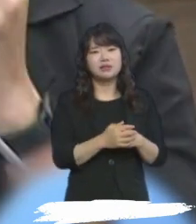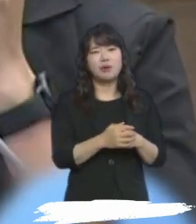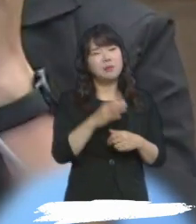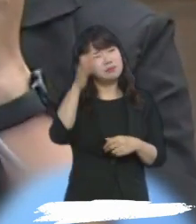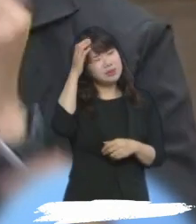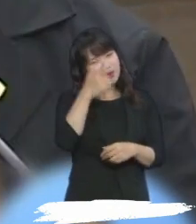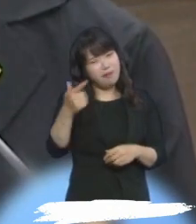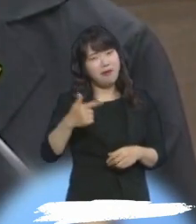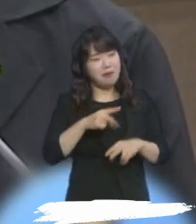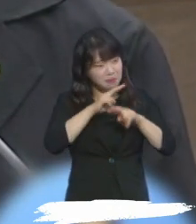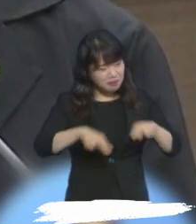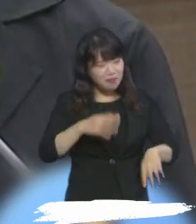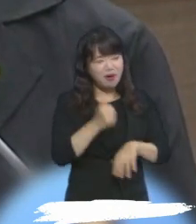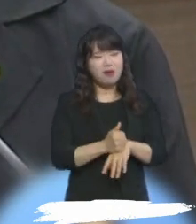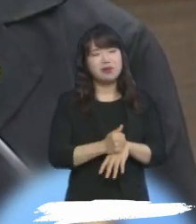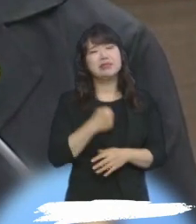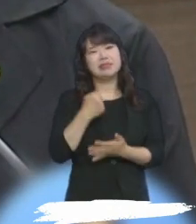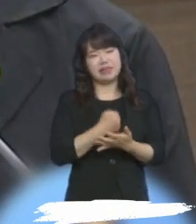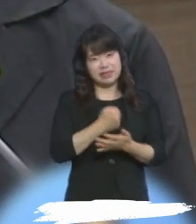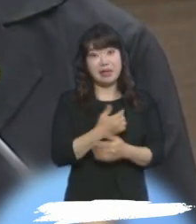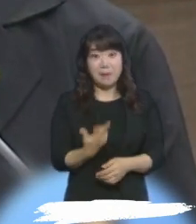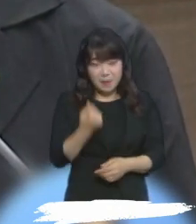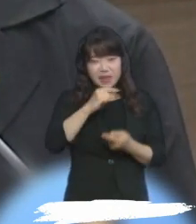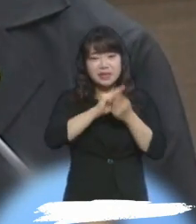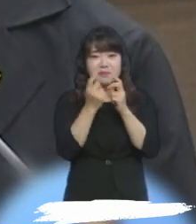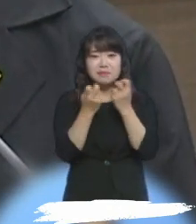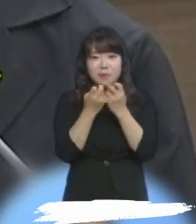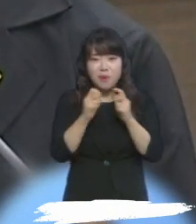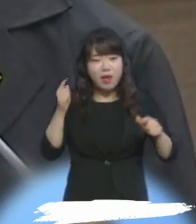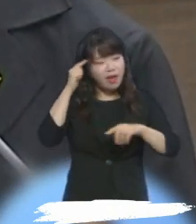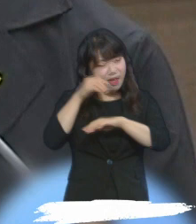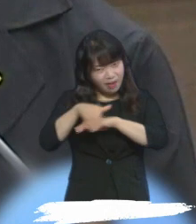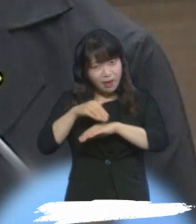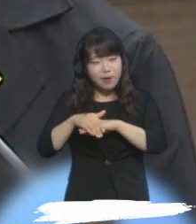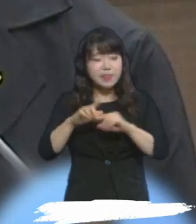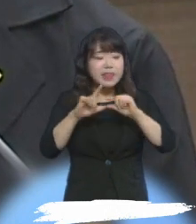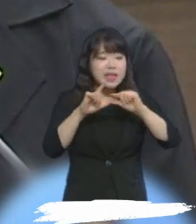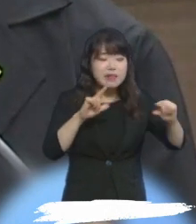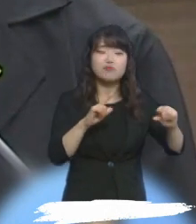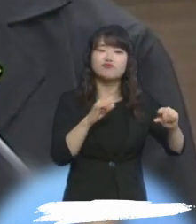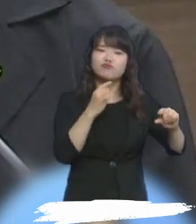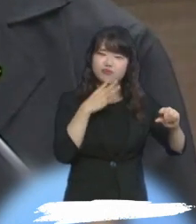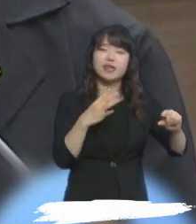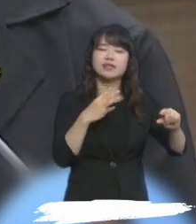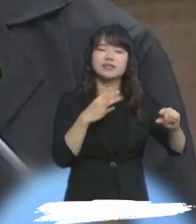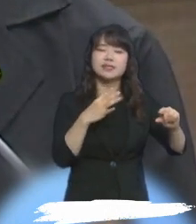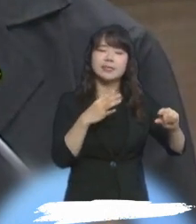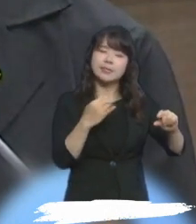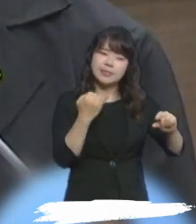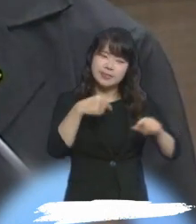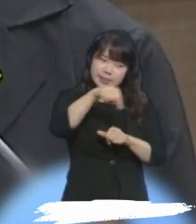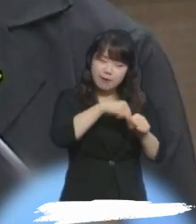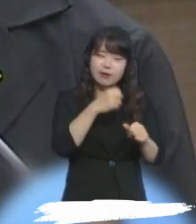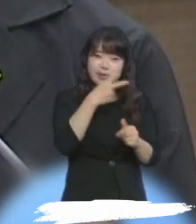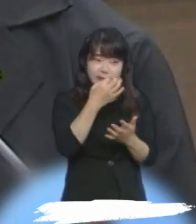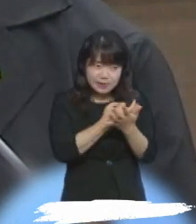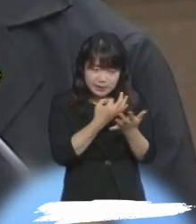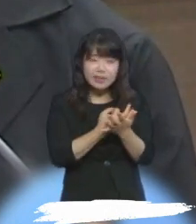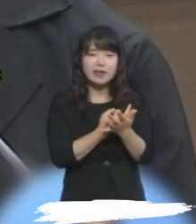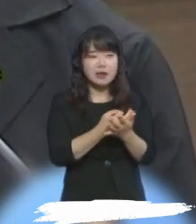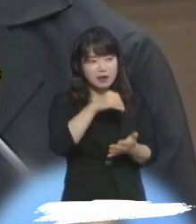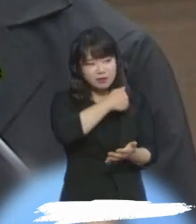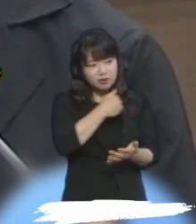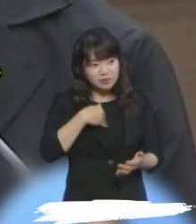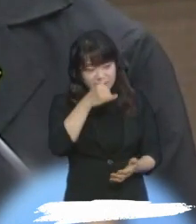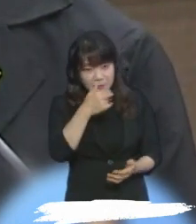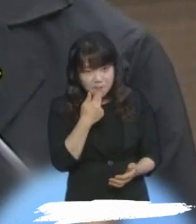죄송스럽고 송구합니다. 대한 노선을 조속히 마련해서 그중에 일부 구간이라도 경제성과 정책성